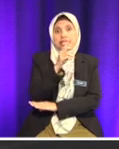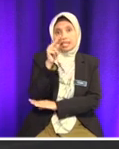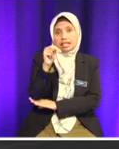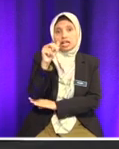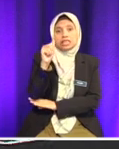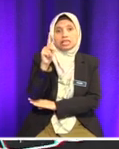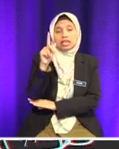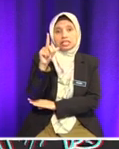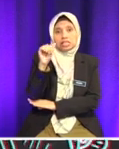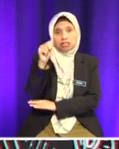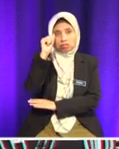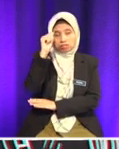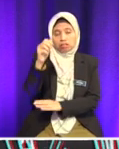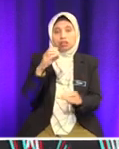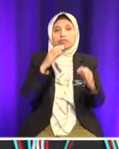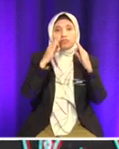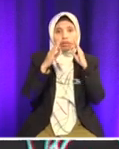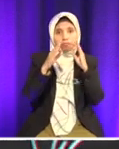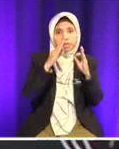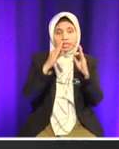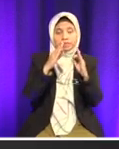Allah subhanahu wa ta'ala berfirman